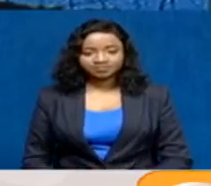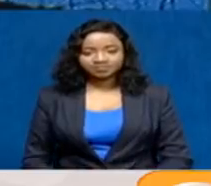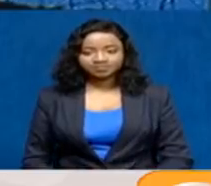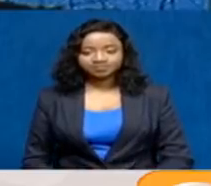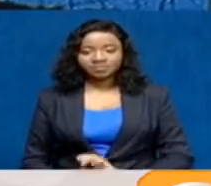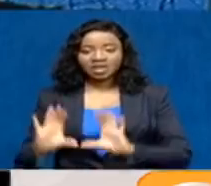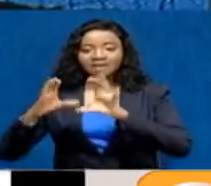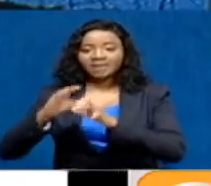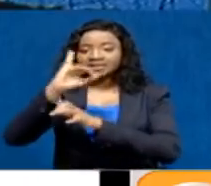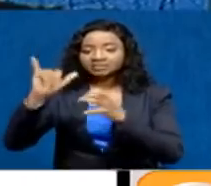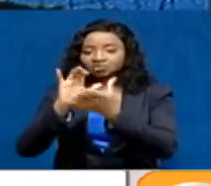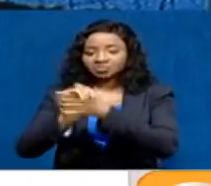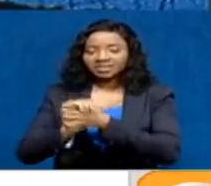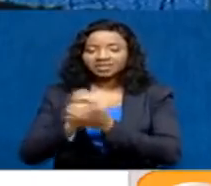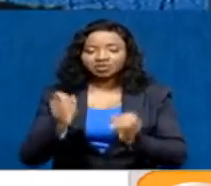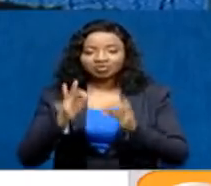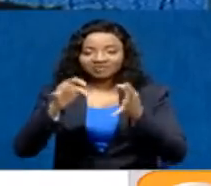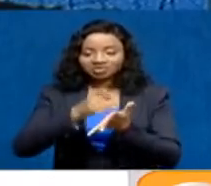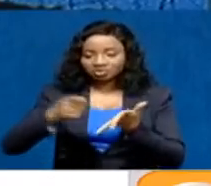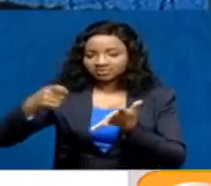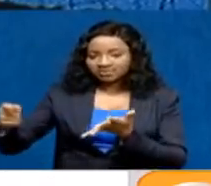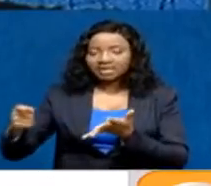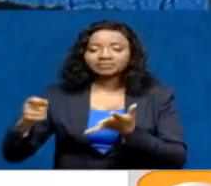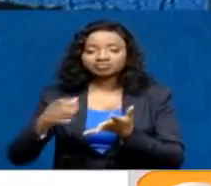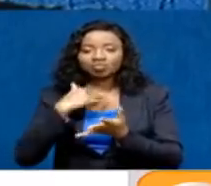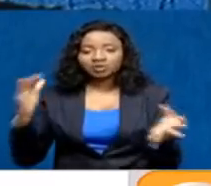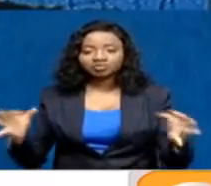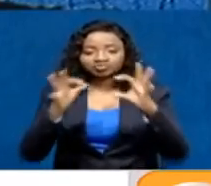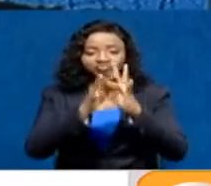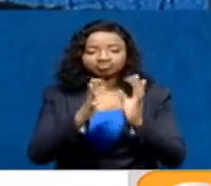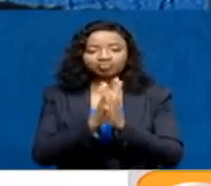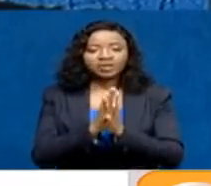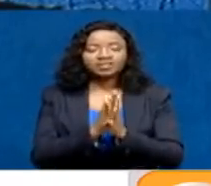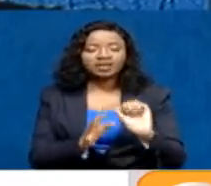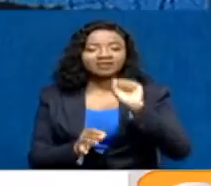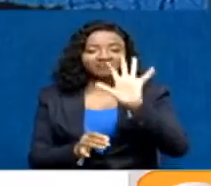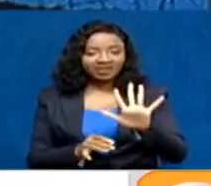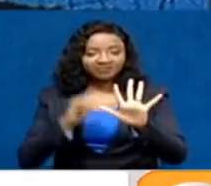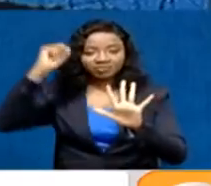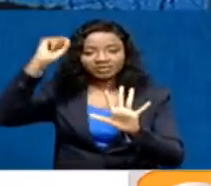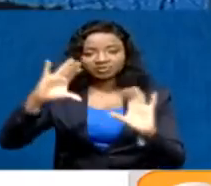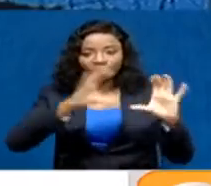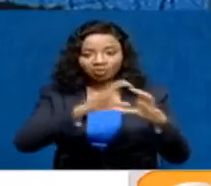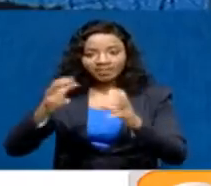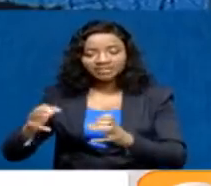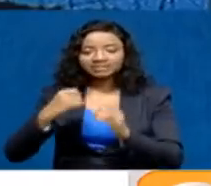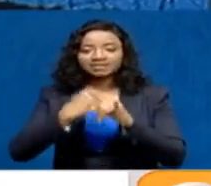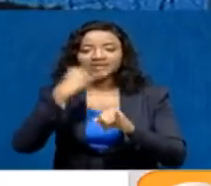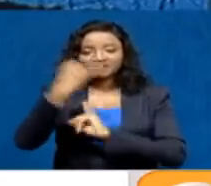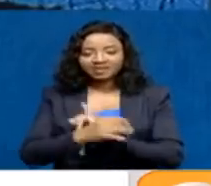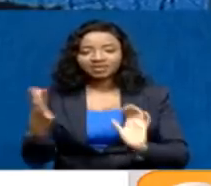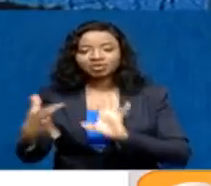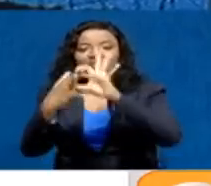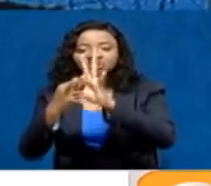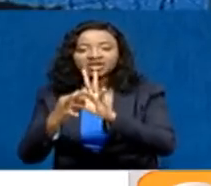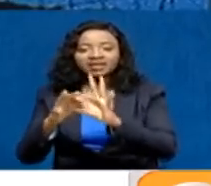Chama cha Jubilee kimetia saini mkataba wa kuungana na vyama vitano vya kisiasa na hatimaye kujiunga na muungano